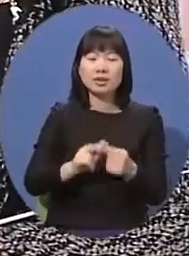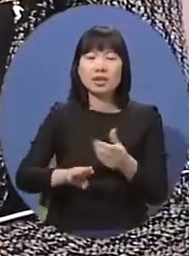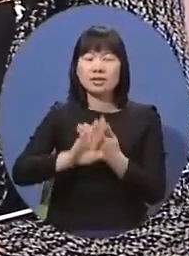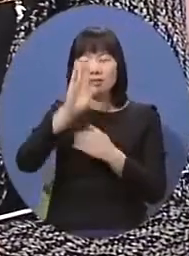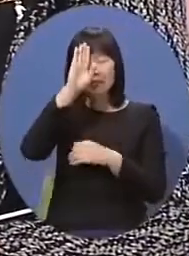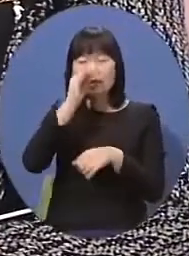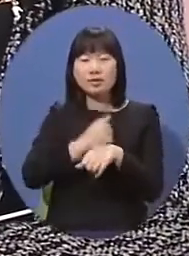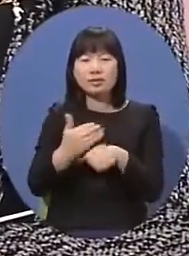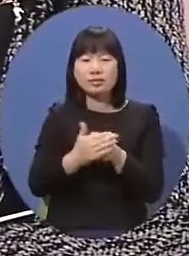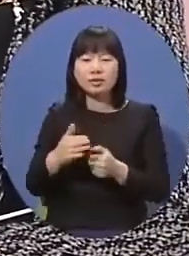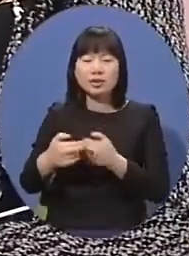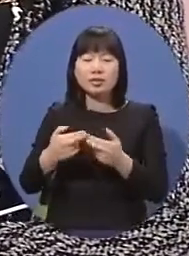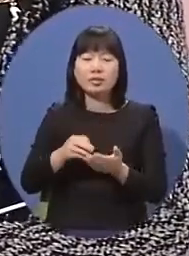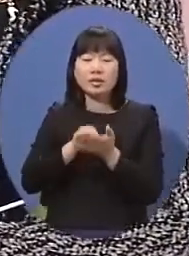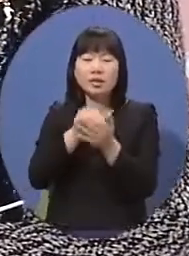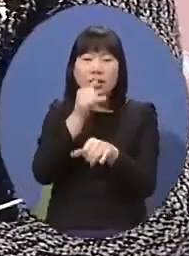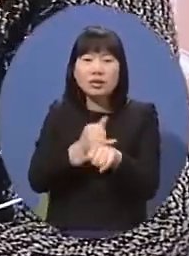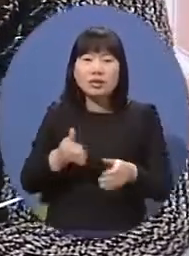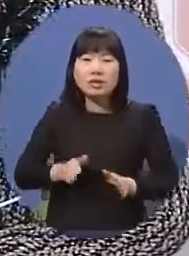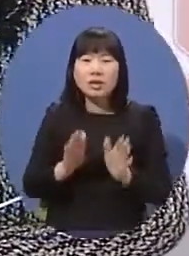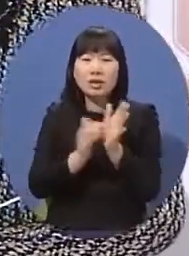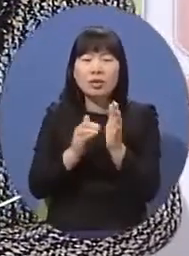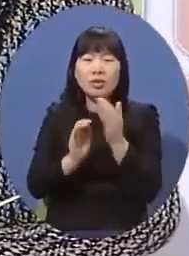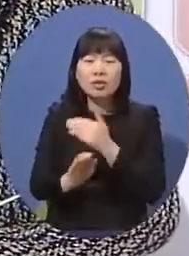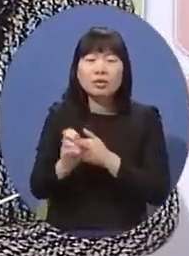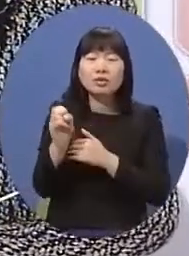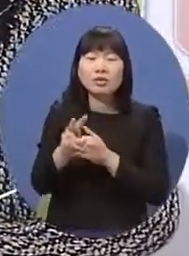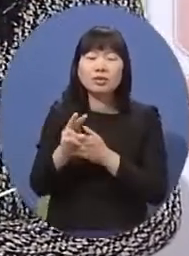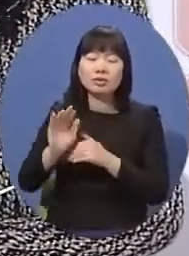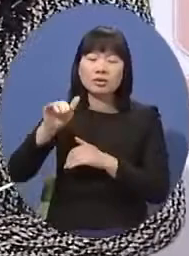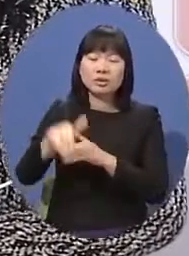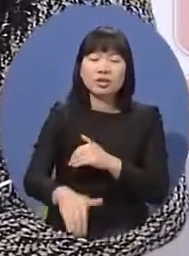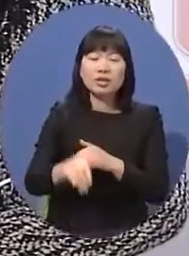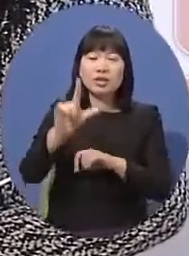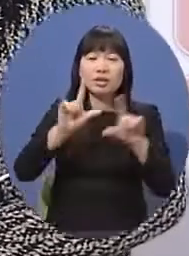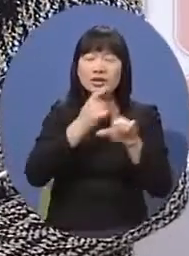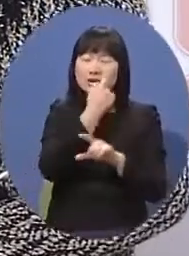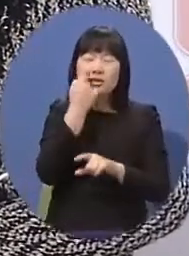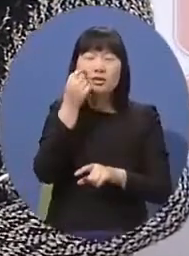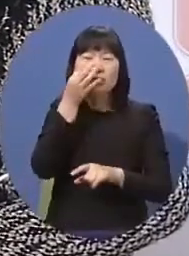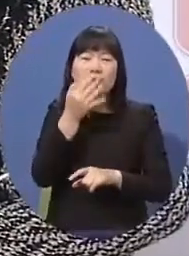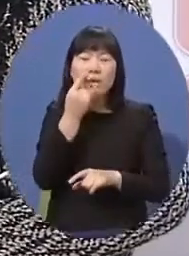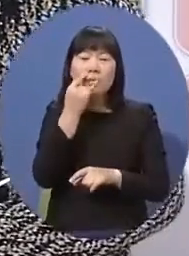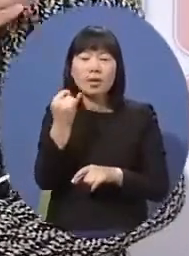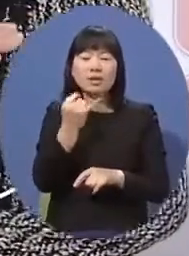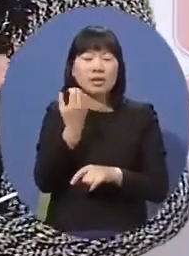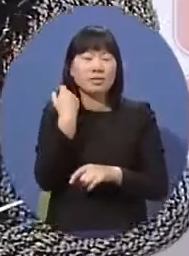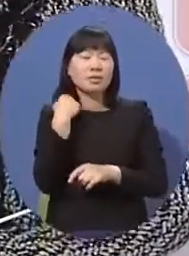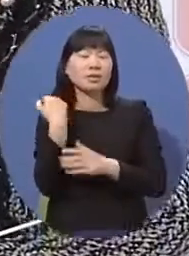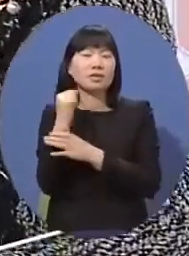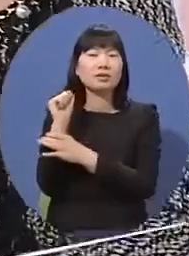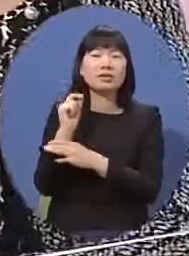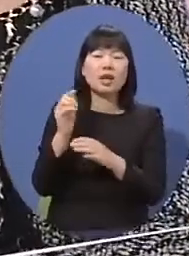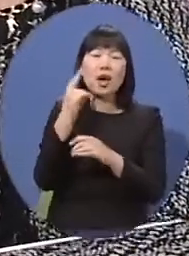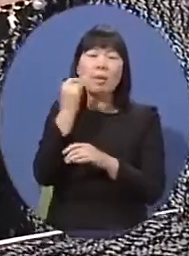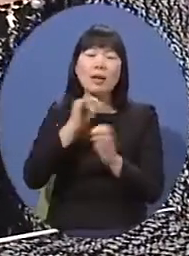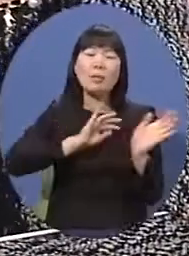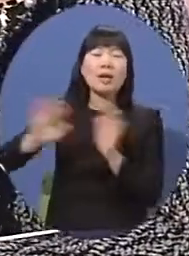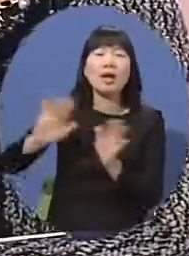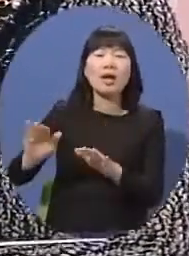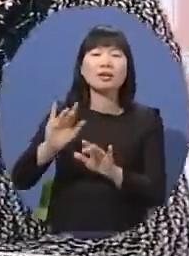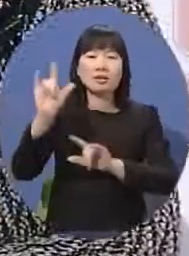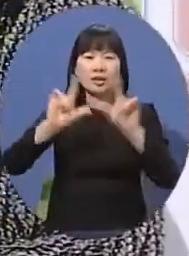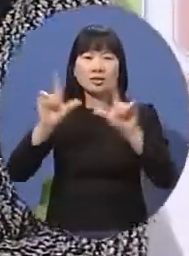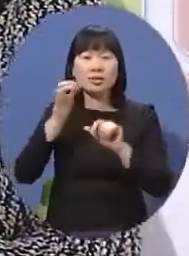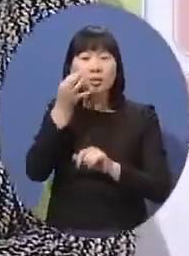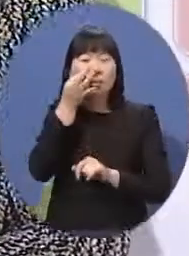병으로 입원했다가 퇴원하게 되면 한동안 퇴행 형상 이렇게 보이고 엄마한테 삐진 듯이 막 엄마 이렇게 밀치고 하는 행동을